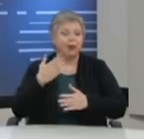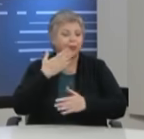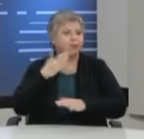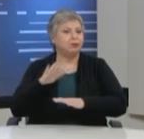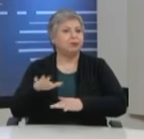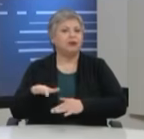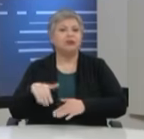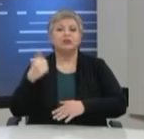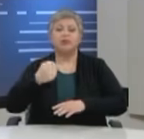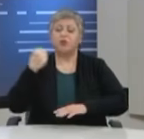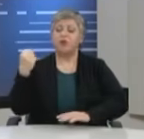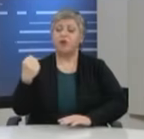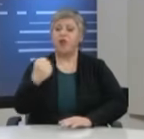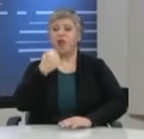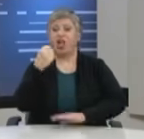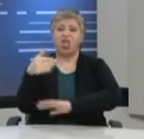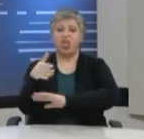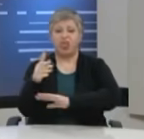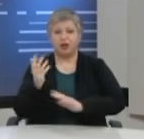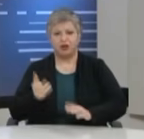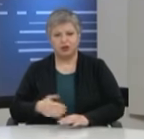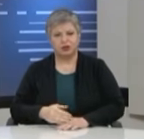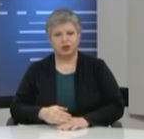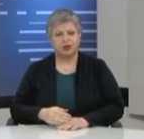Εμείς, όχι μόνο εμείς, και τα άλλα κόμματα,